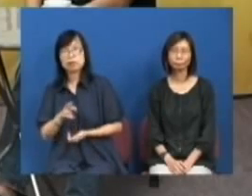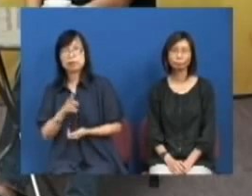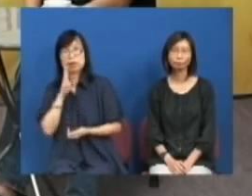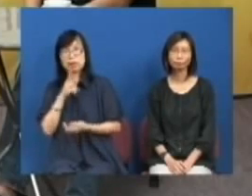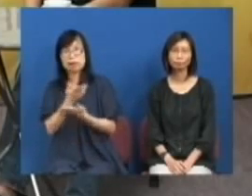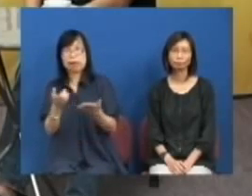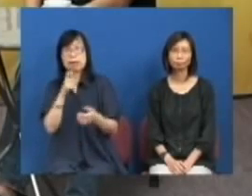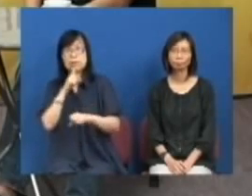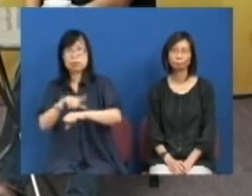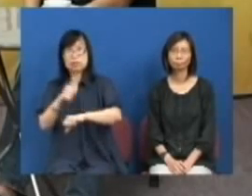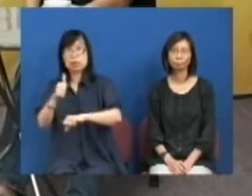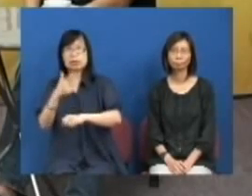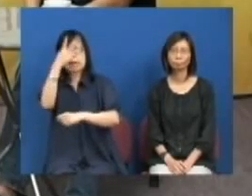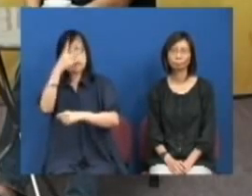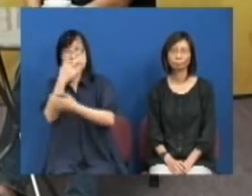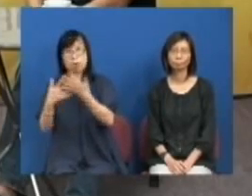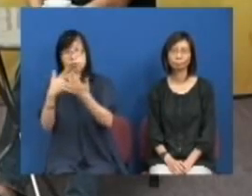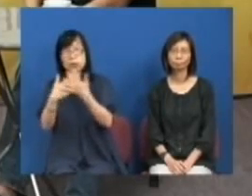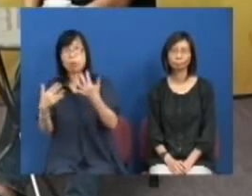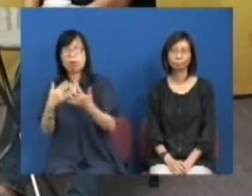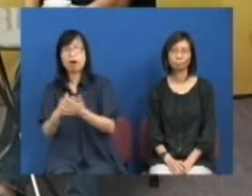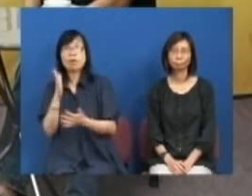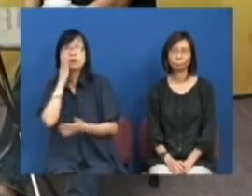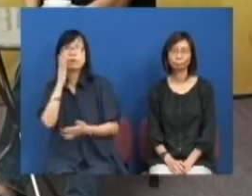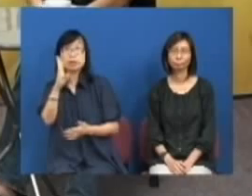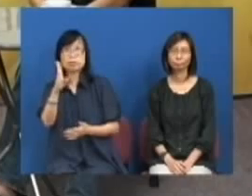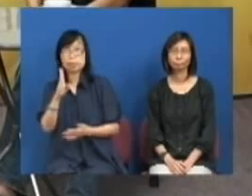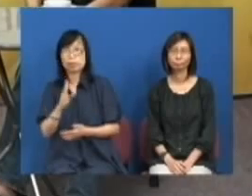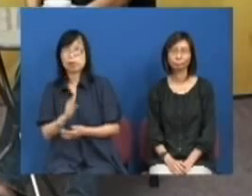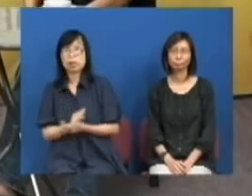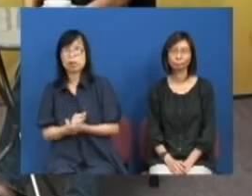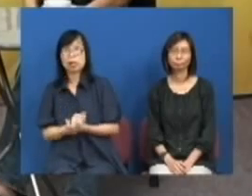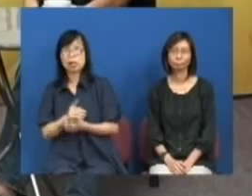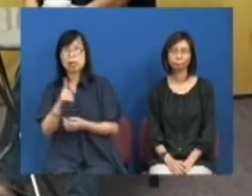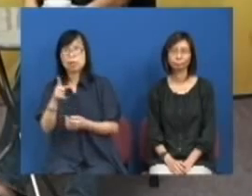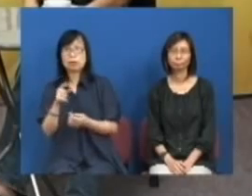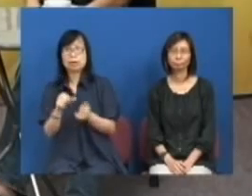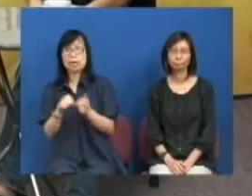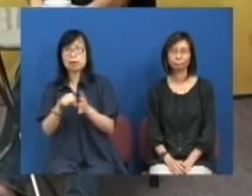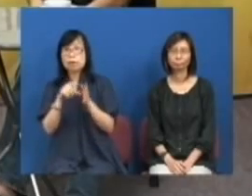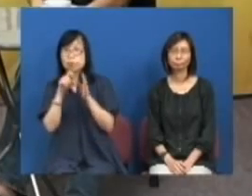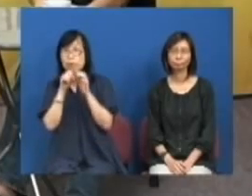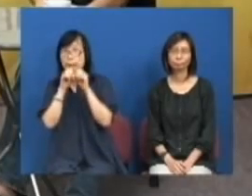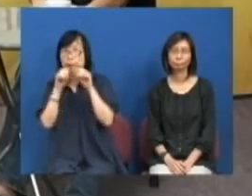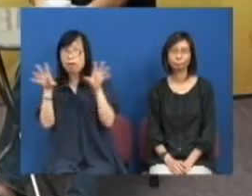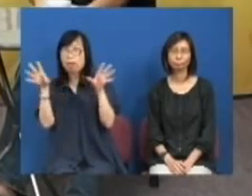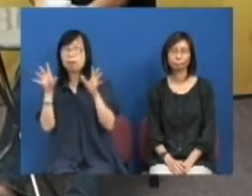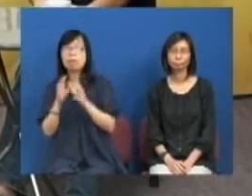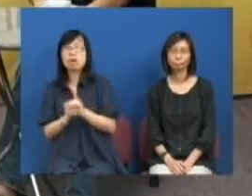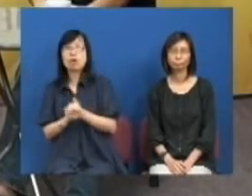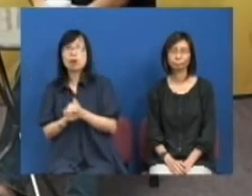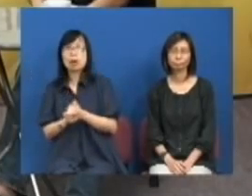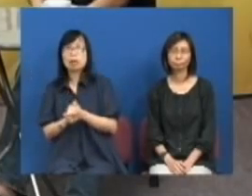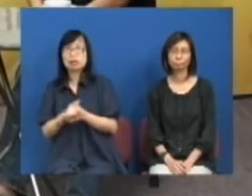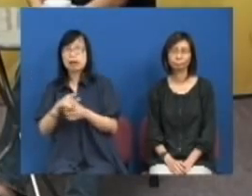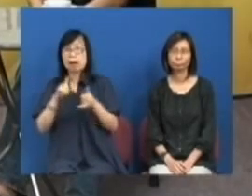有時間話，請喺網上或者喺你嘅 Facebook 或者喺組群裏邊啊，呼籲啊，亦都 親自